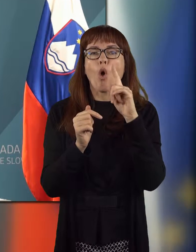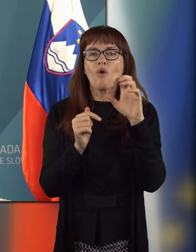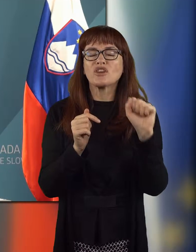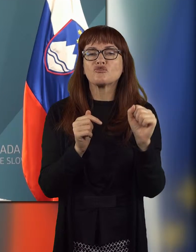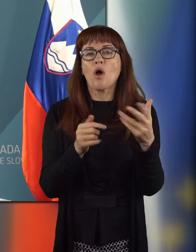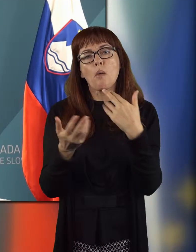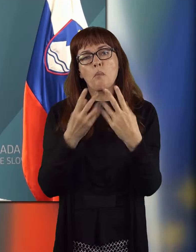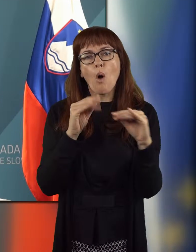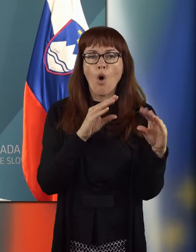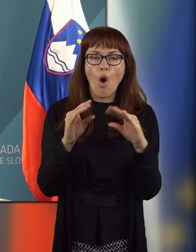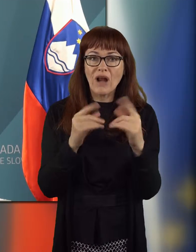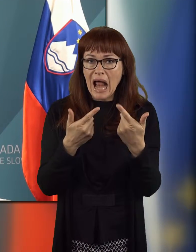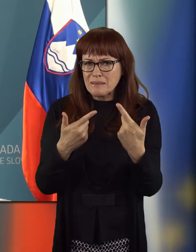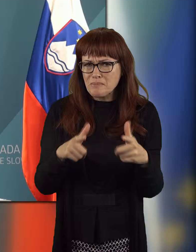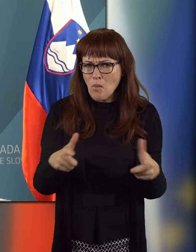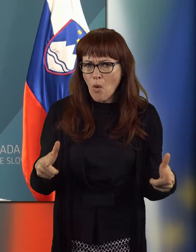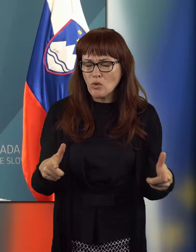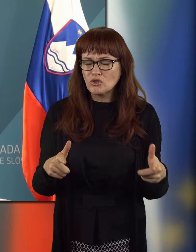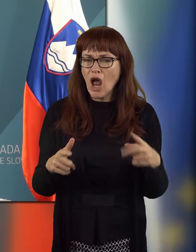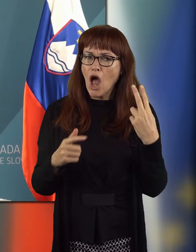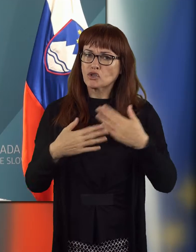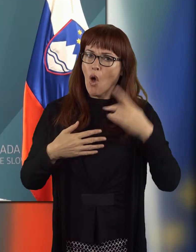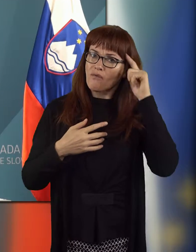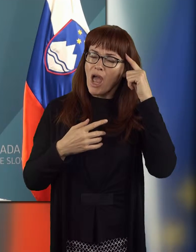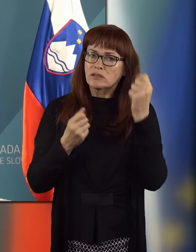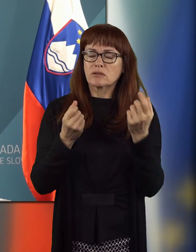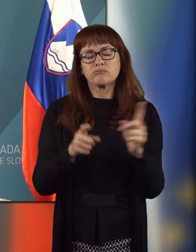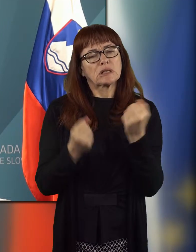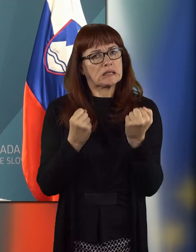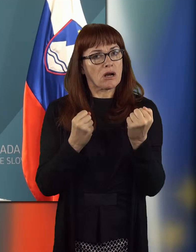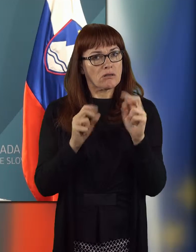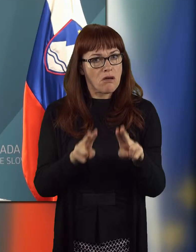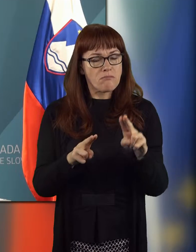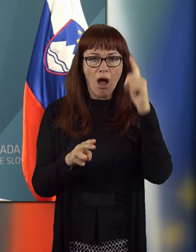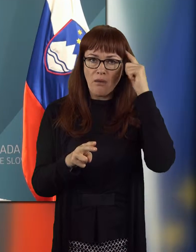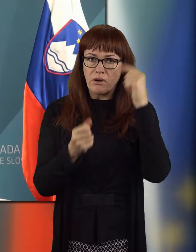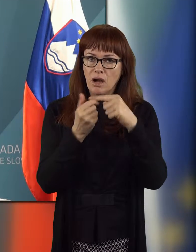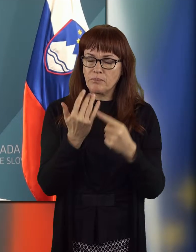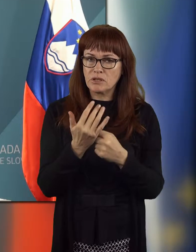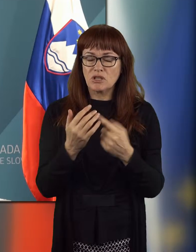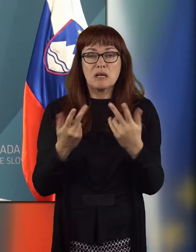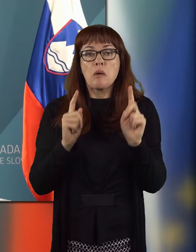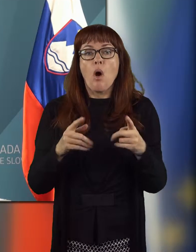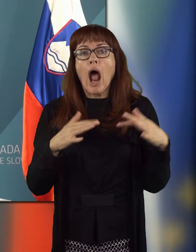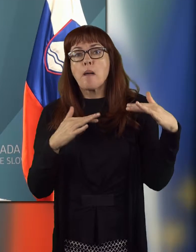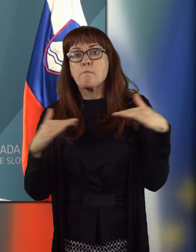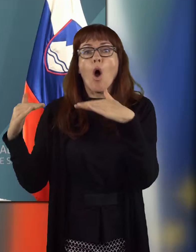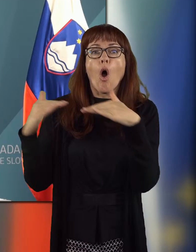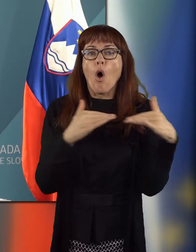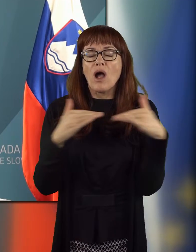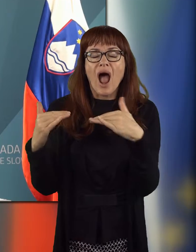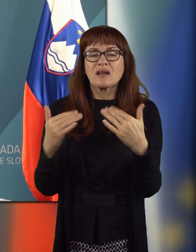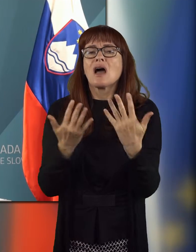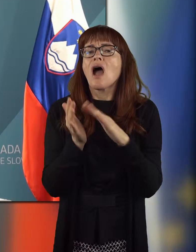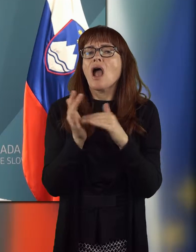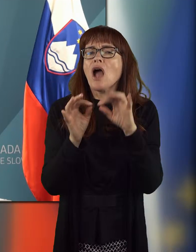to mogoče malo popuščanje slovenskih stališč, ki so bila doslej zelo trdna, da se pač nimamo več kaj pogajati, ne? V kakšni